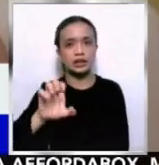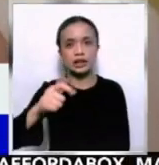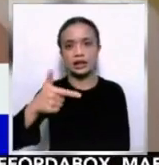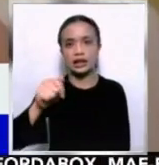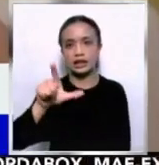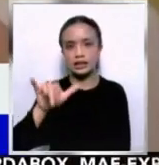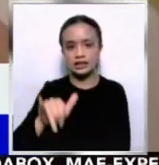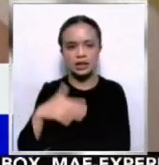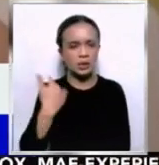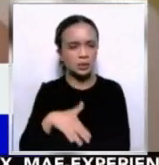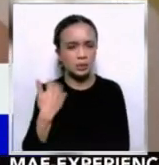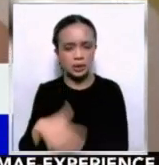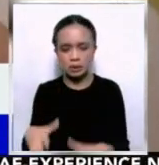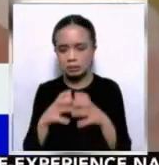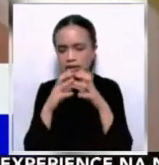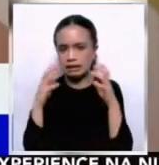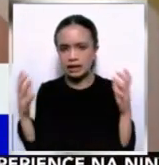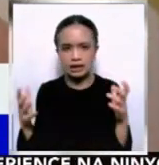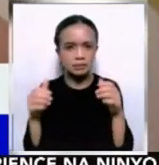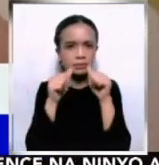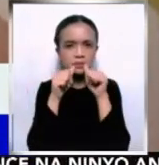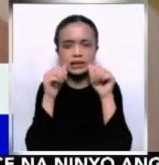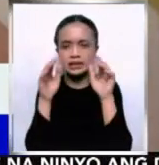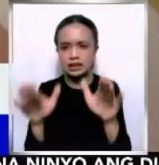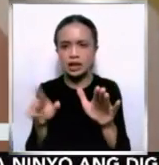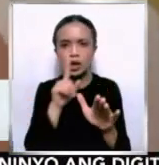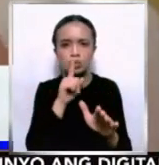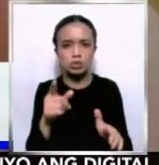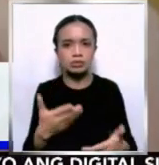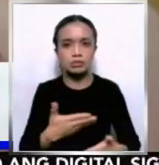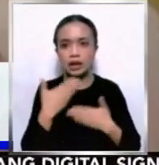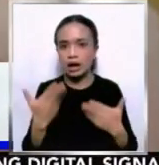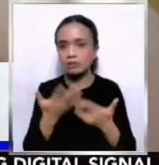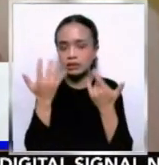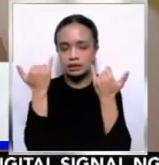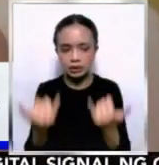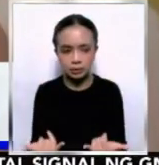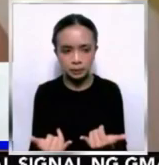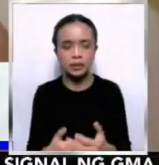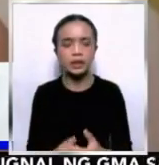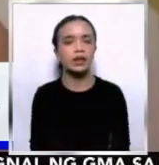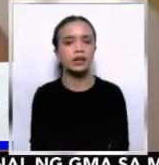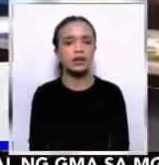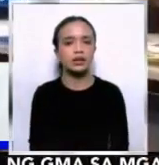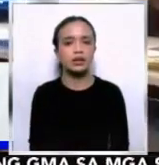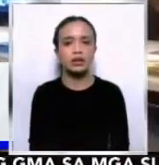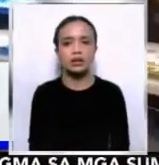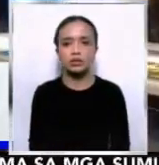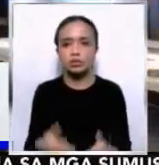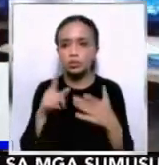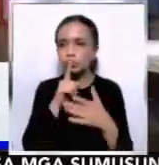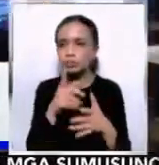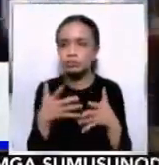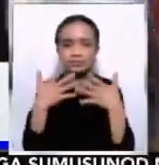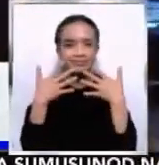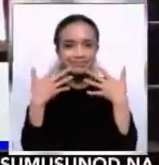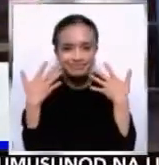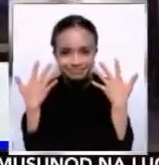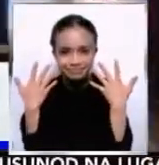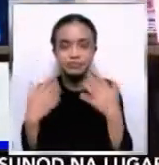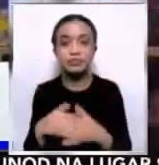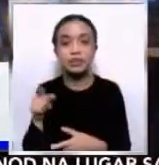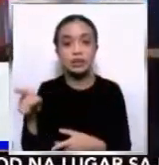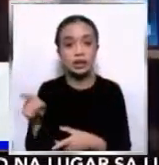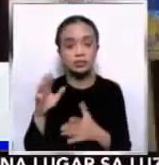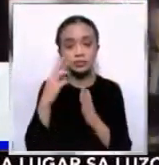sobra. Yun pong nagpapasaya sa akin ngayon talaga, nagpapangiti sa akin ng malaki. Gaganap si Carla